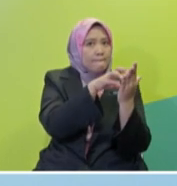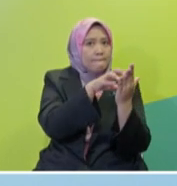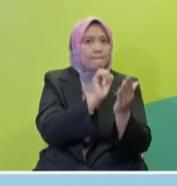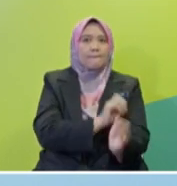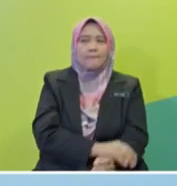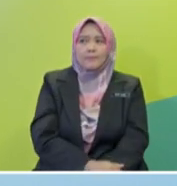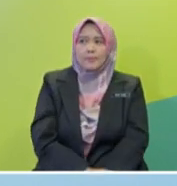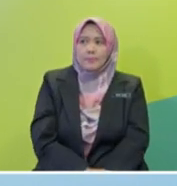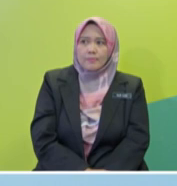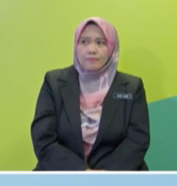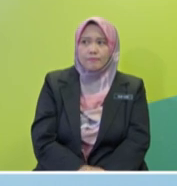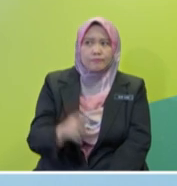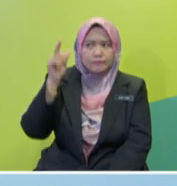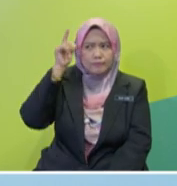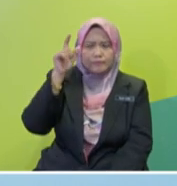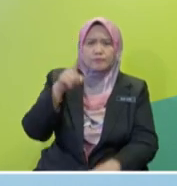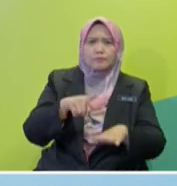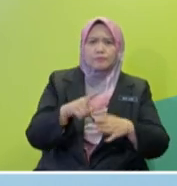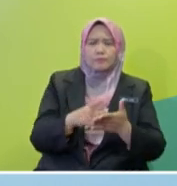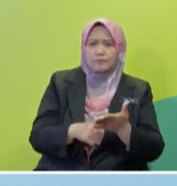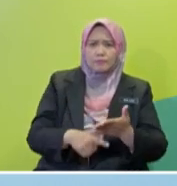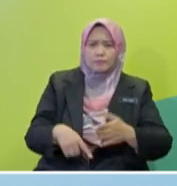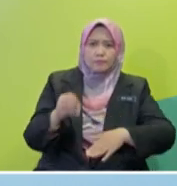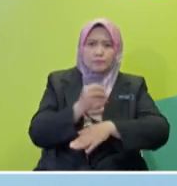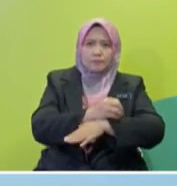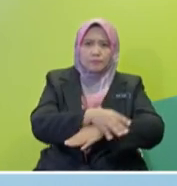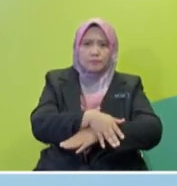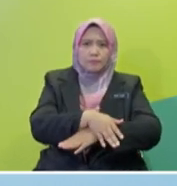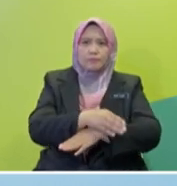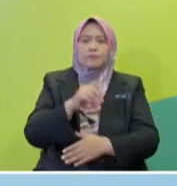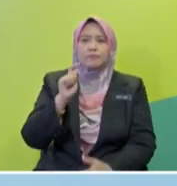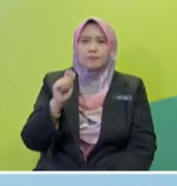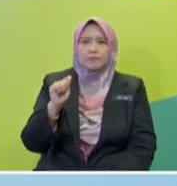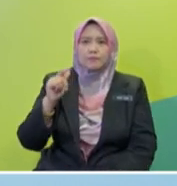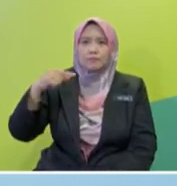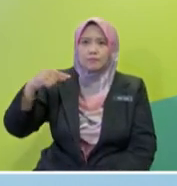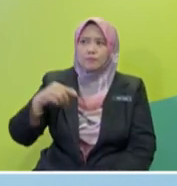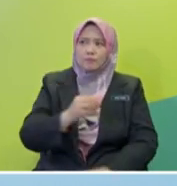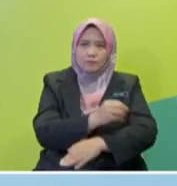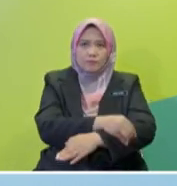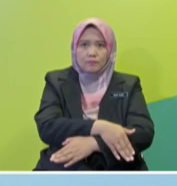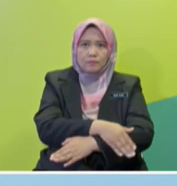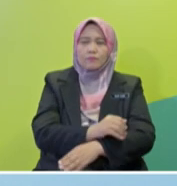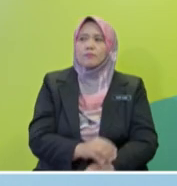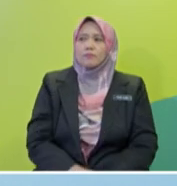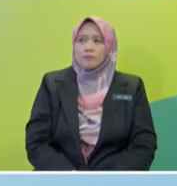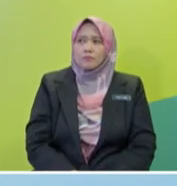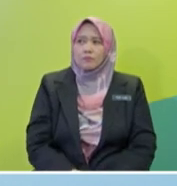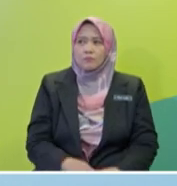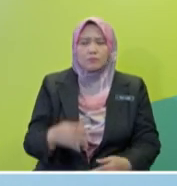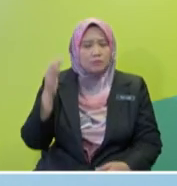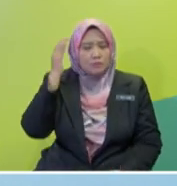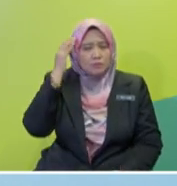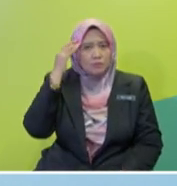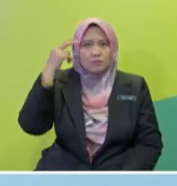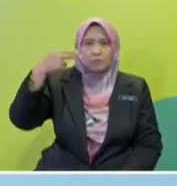kita lihat Apa itu tag dalam hstml ini adalah merupakan fase pengatur